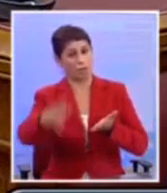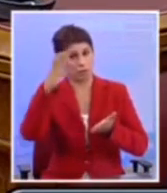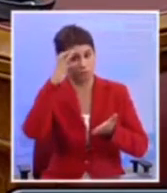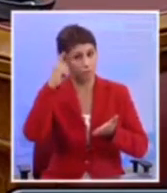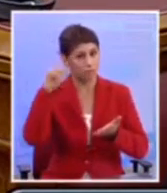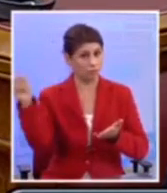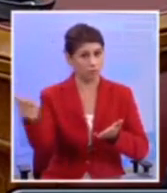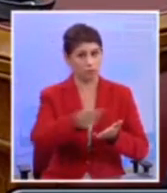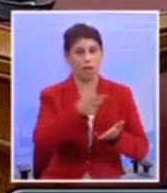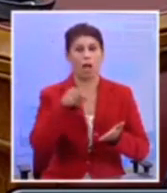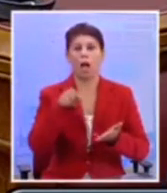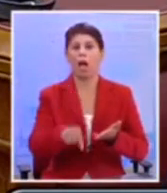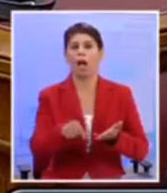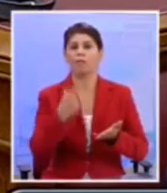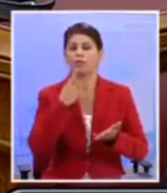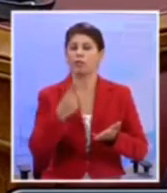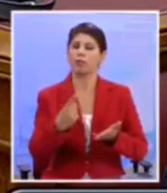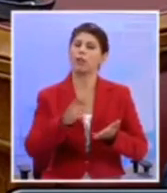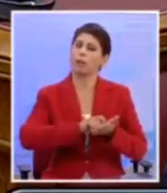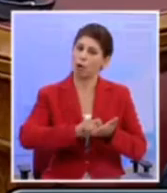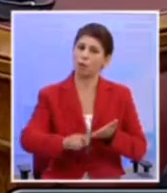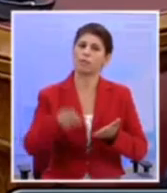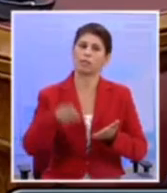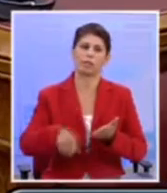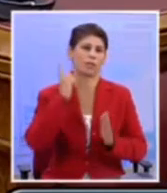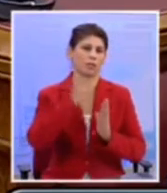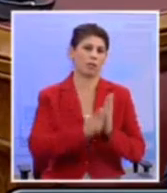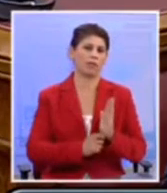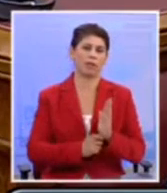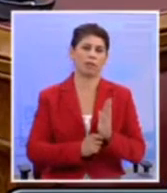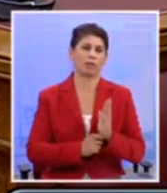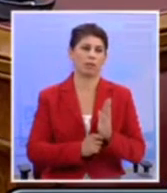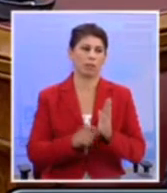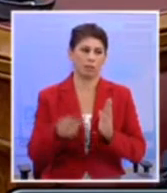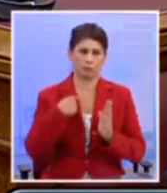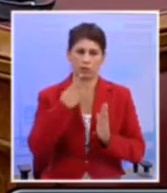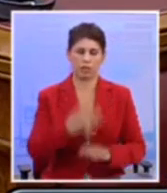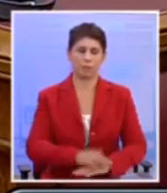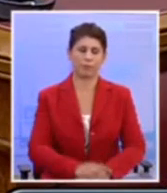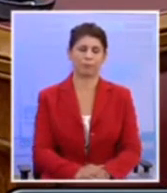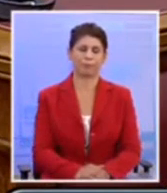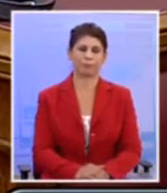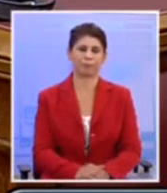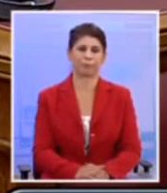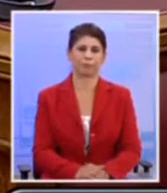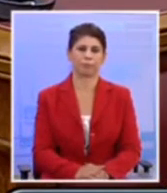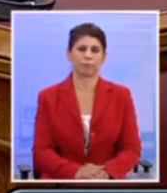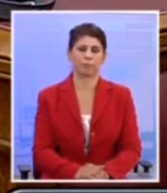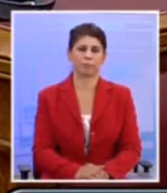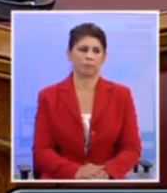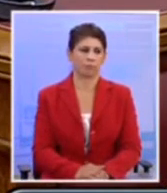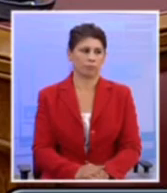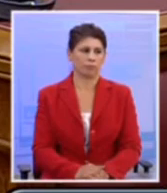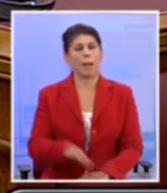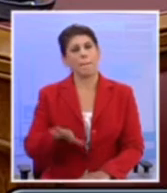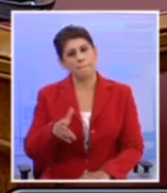αυτό τονίζεται και υπογραμμίζεται σε αυτές τις εκθέσεις τις οποίες σας ανέφερα. Θα ήθελα να σταματήσω